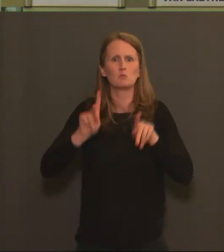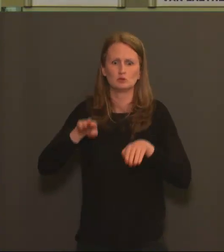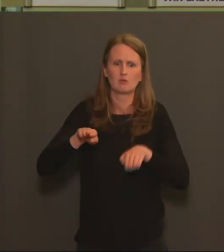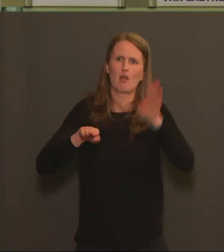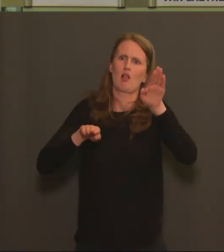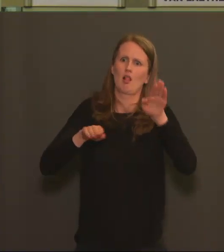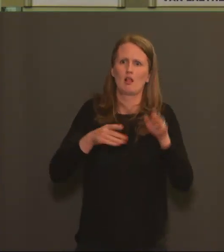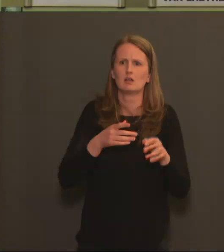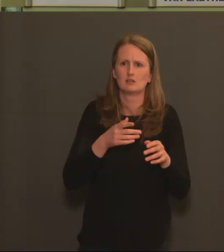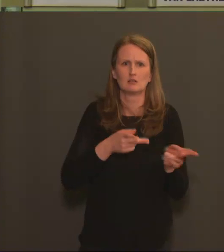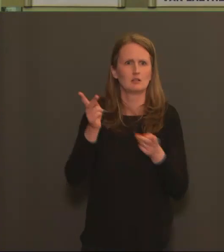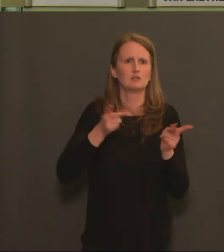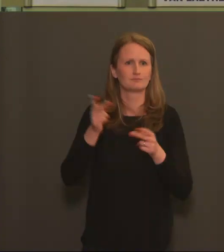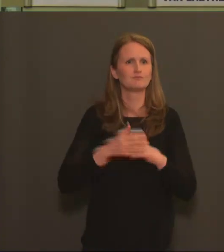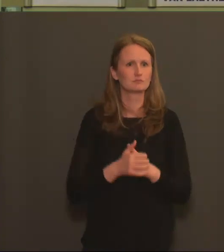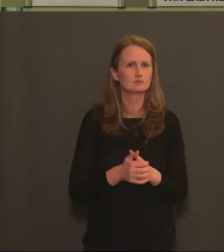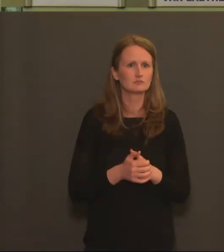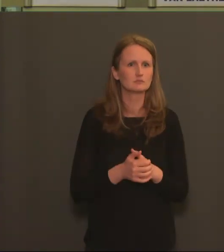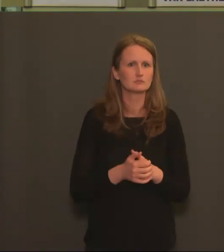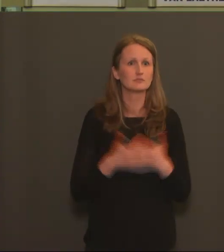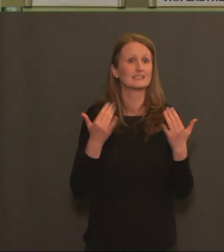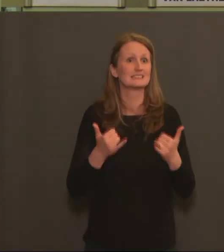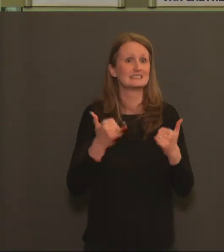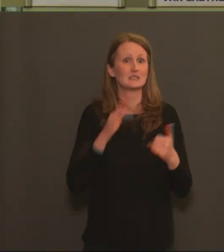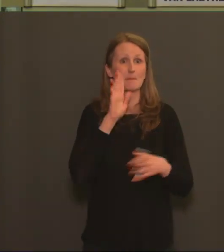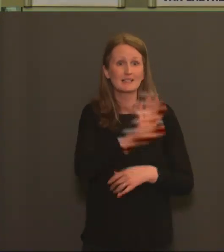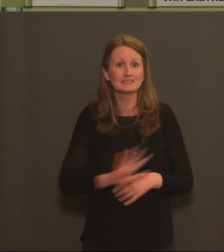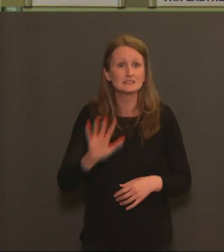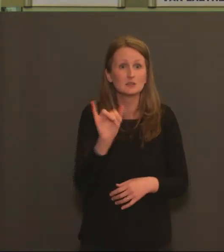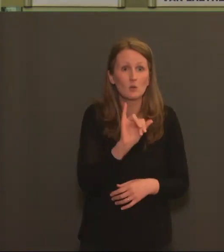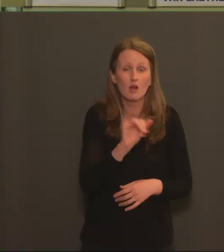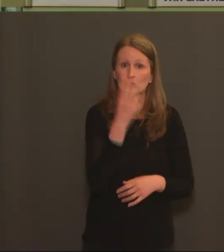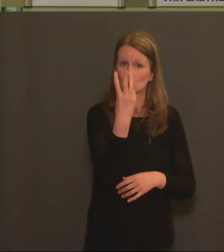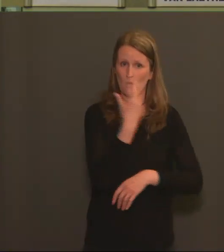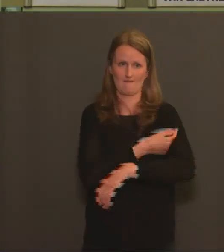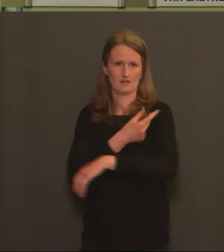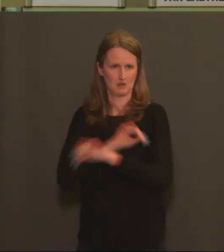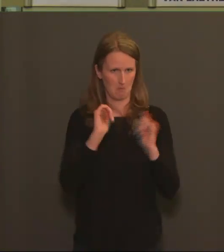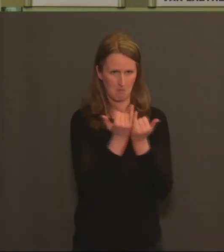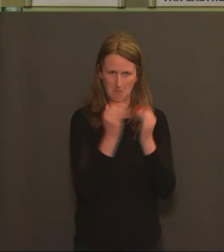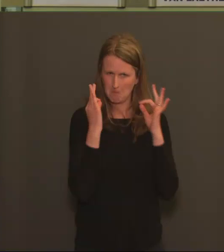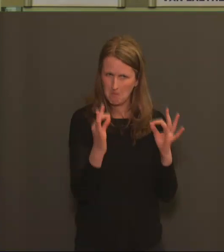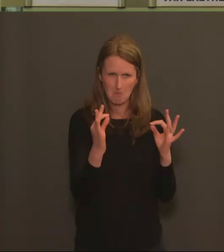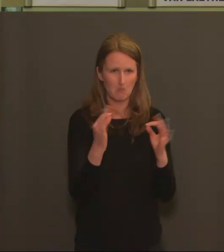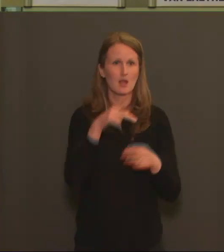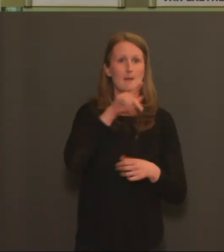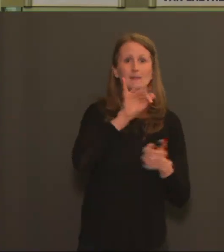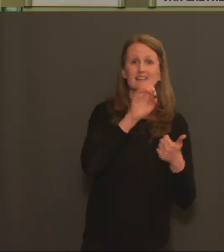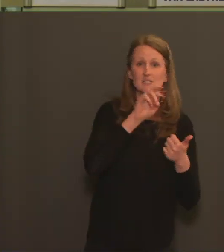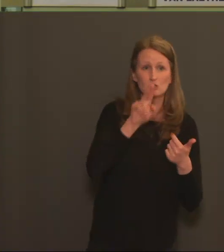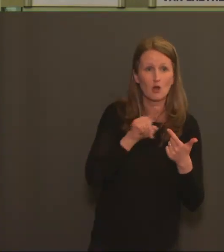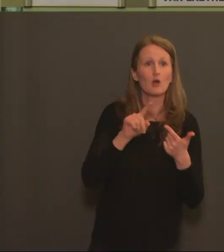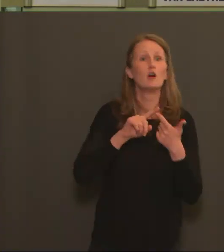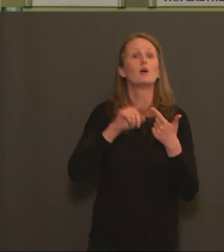virus, le vaccin Pfizer, le vaccin Moderna, le vaccin AstraZeneca, et ils seront bientôt rejoints par un 4e vaccin de Johnson